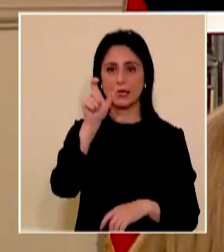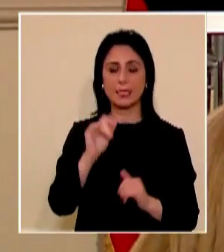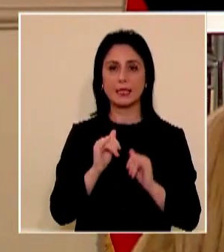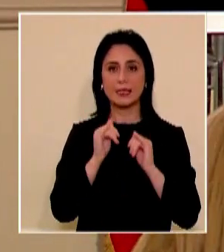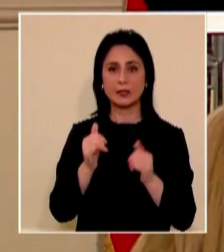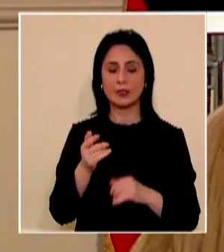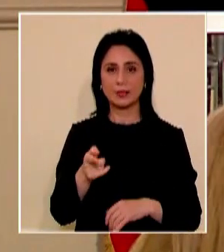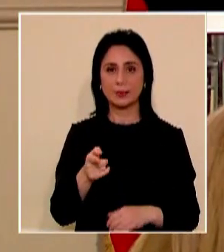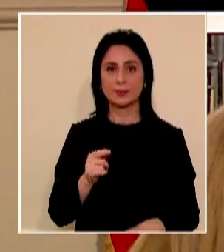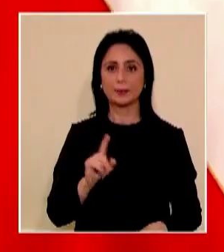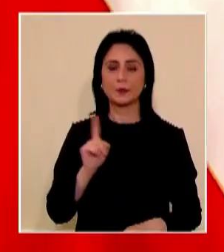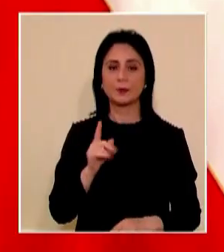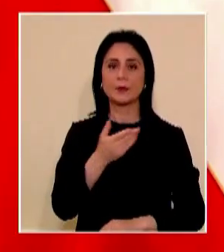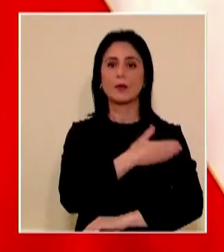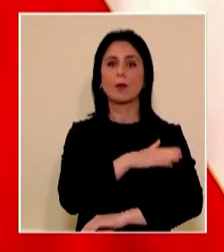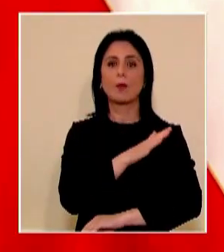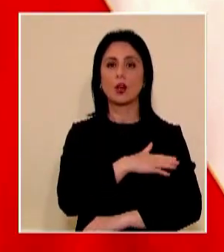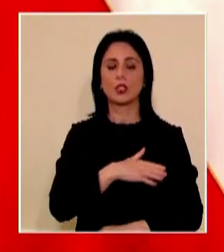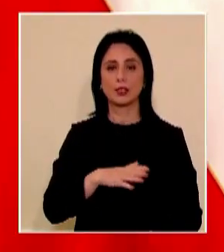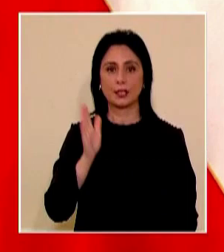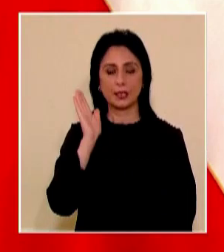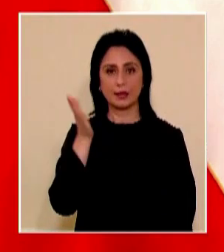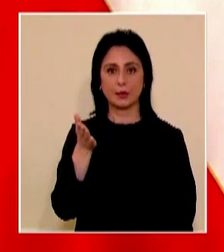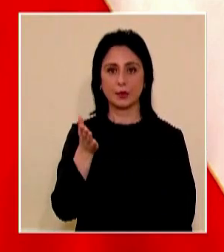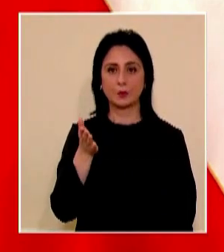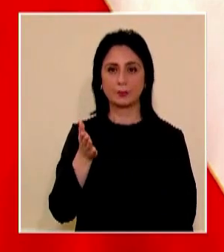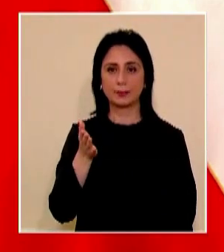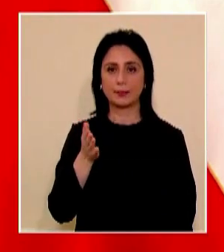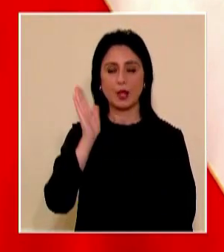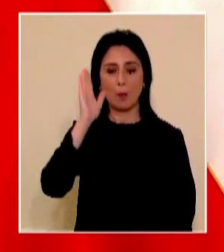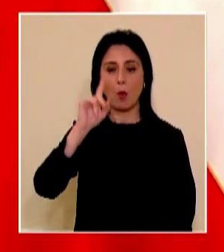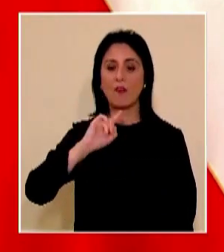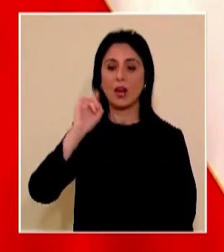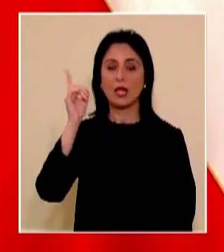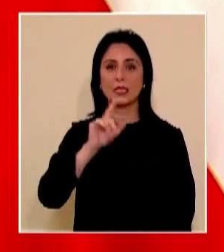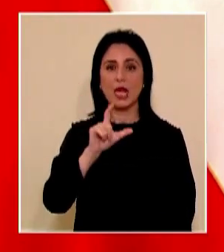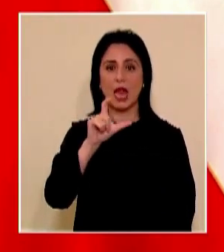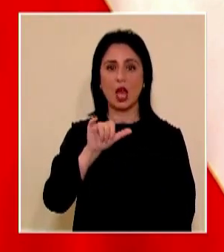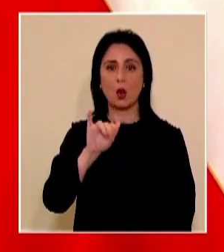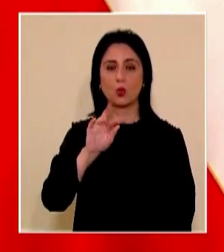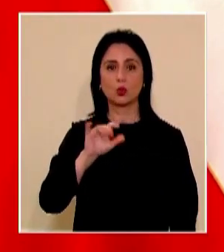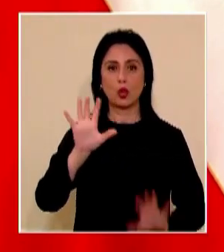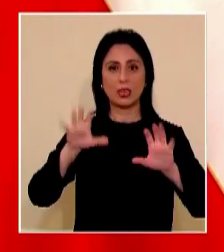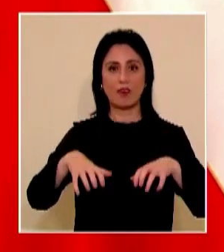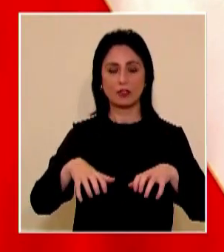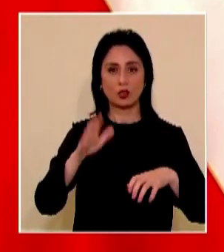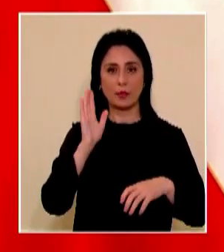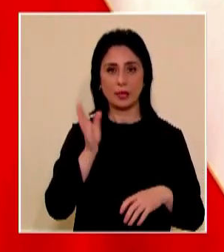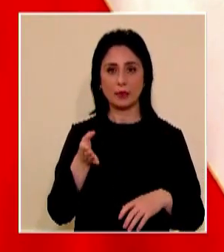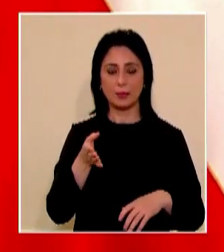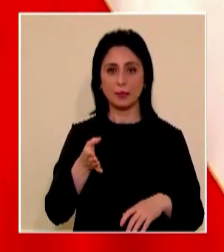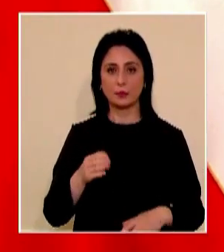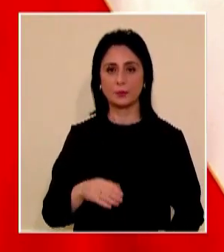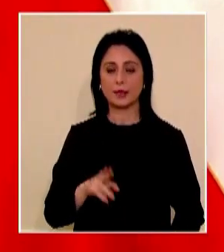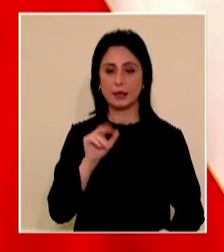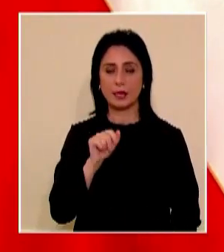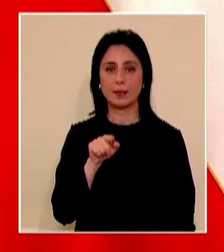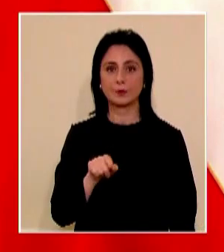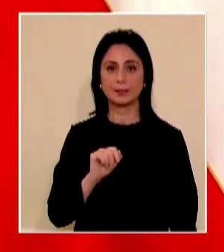პრეზიდენტისთვის, რომ პოლონეთი ხდება მომავალ წელს ეუთოს თავმჯდომარე